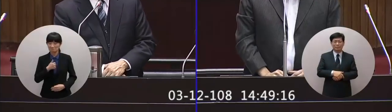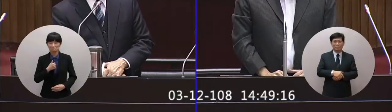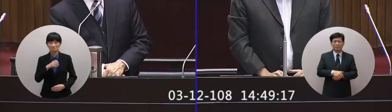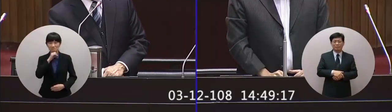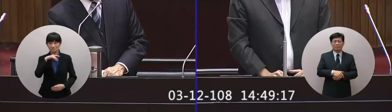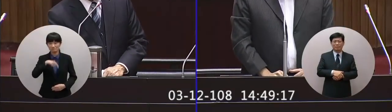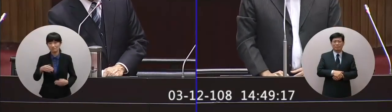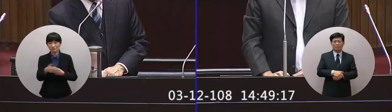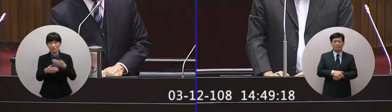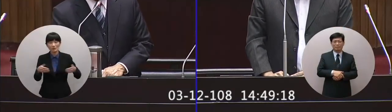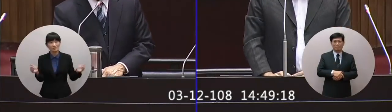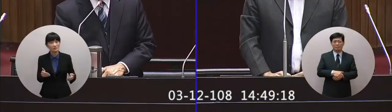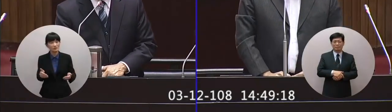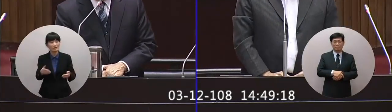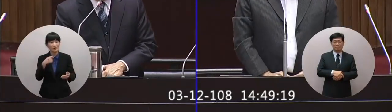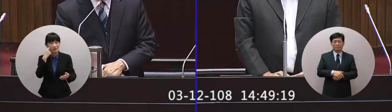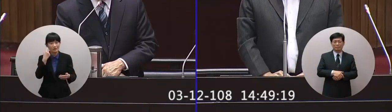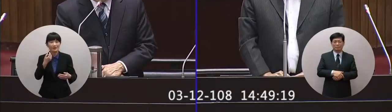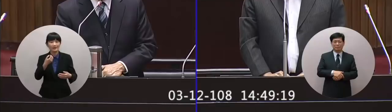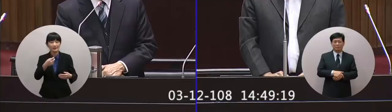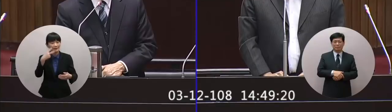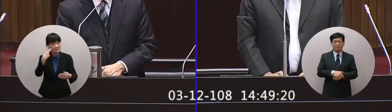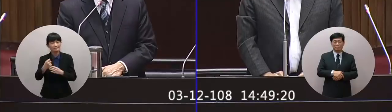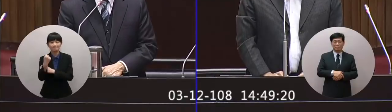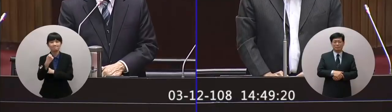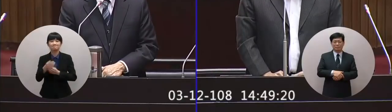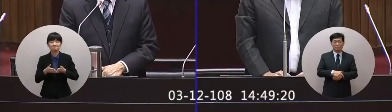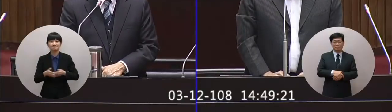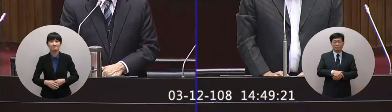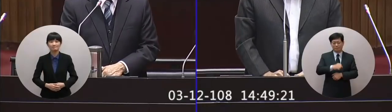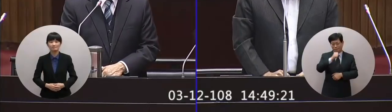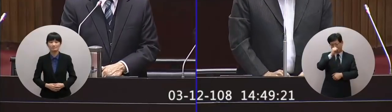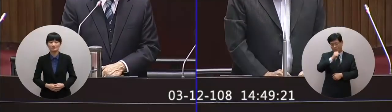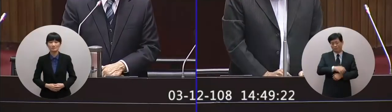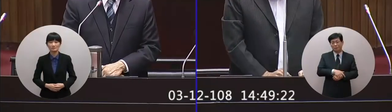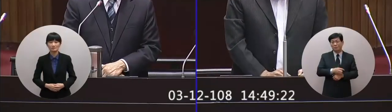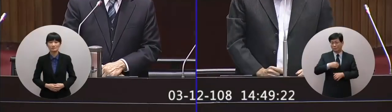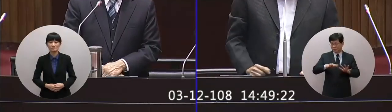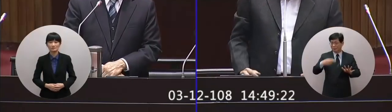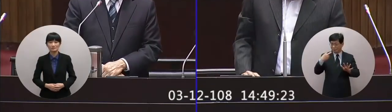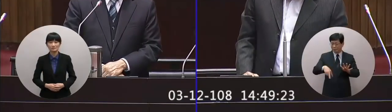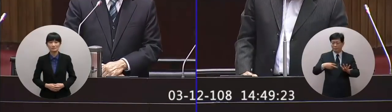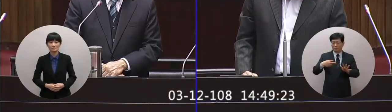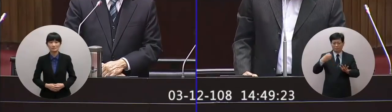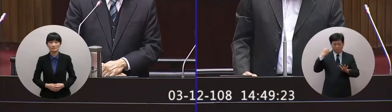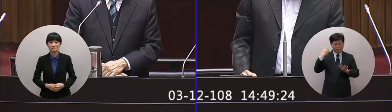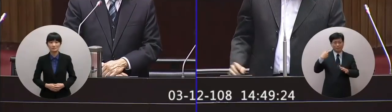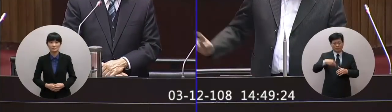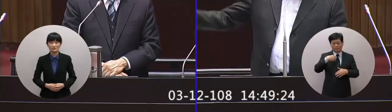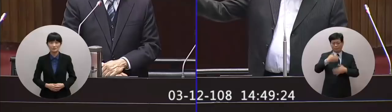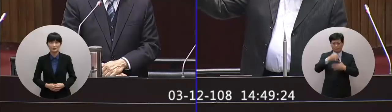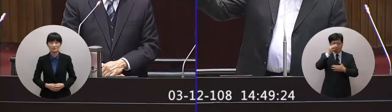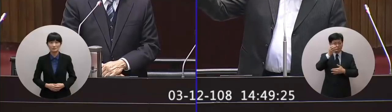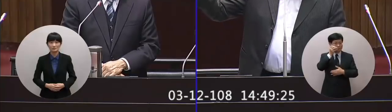东交通的建设还阁有真多，会当过来努力的。 好，那么现在我还要重新请你看一下影